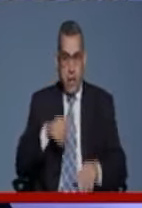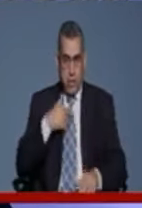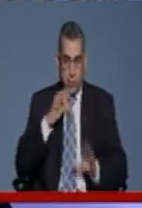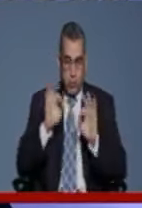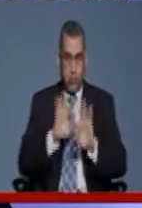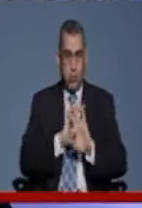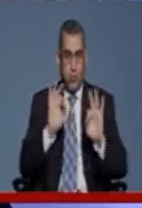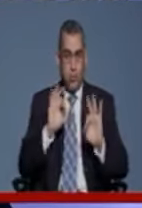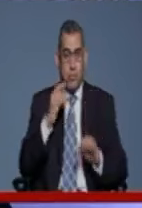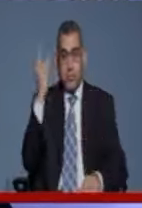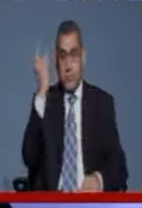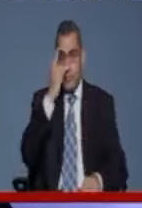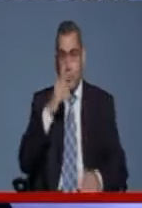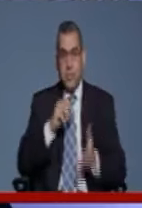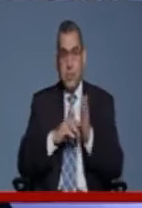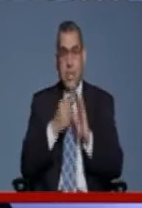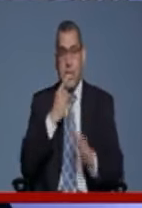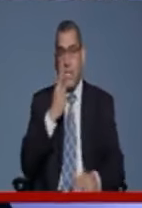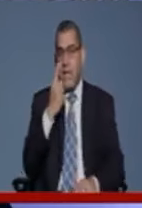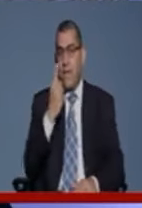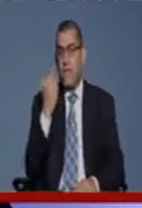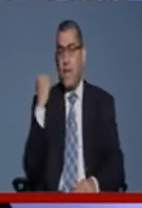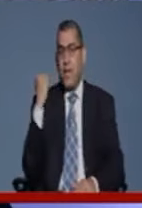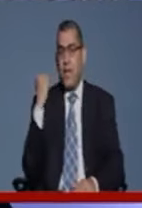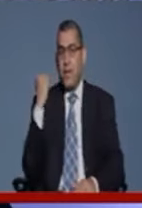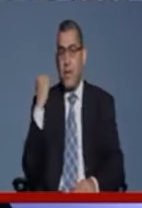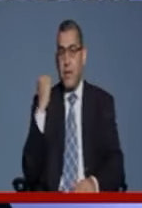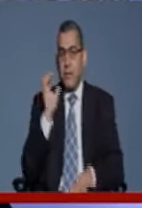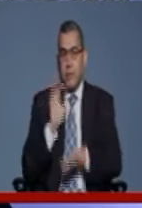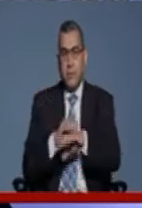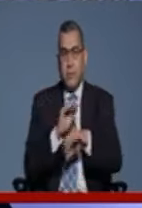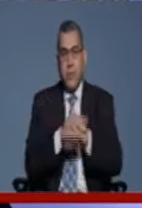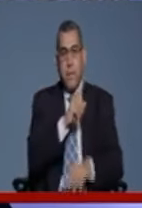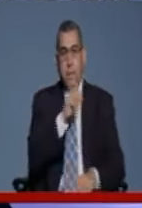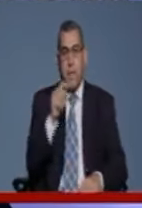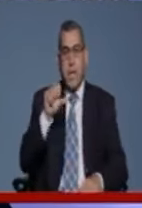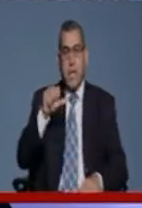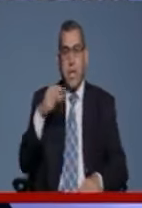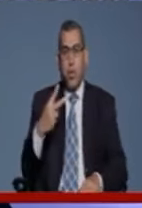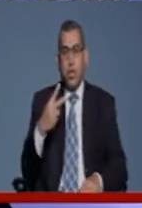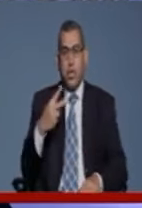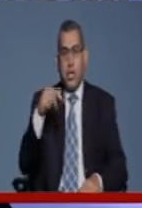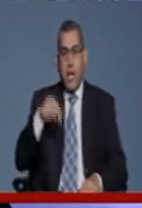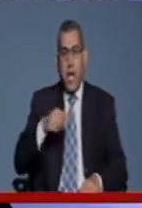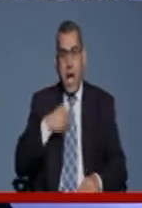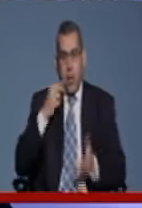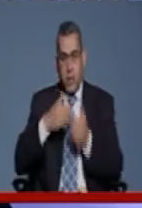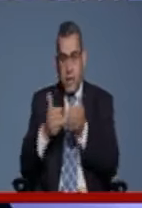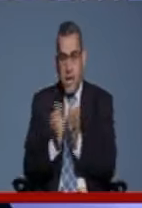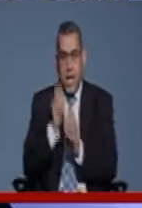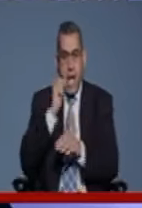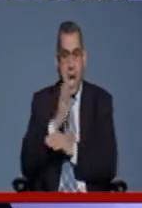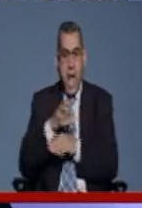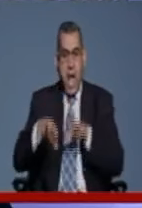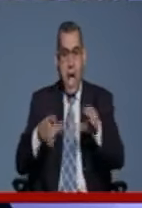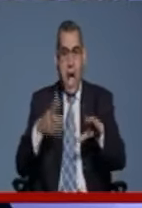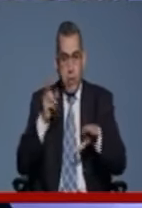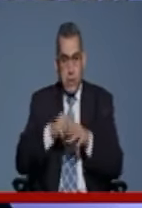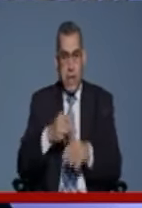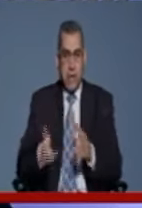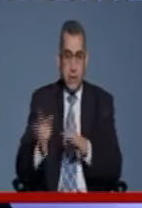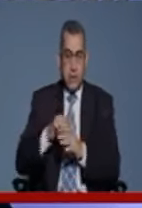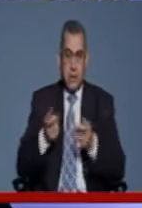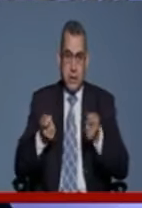الجهود الأمنية خلال العام الماضي في إجهاض 129 محاولة لتكوين بؤر إرهابية